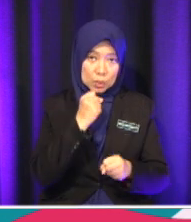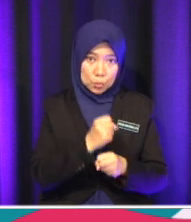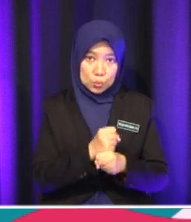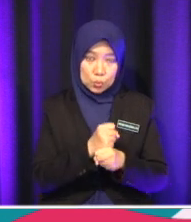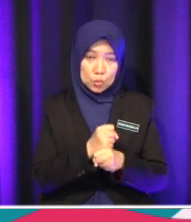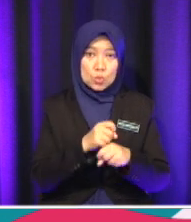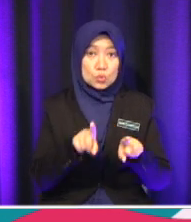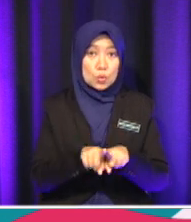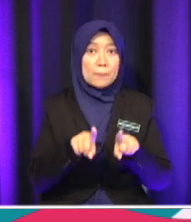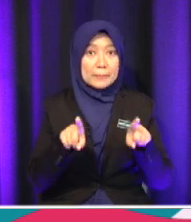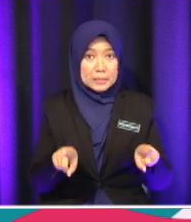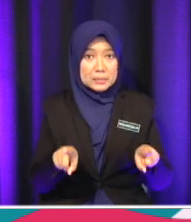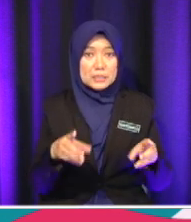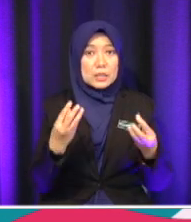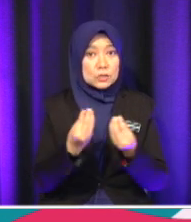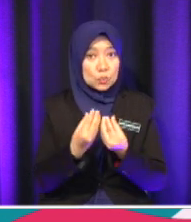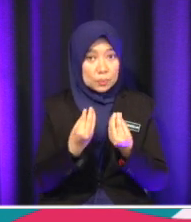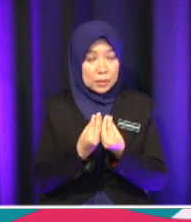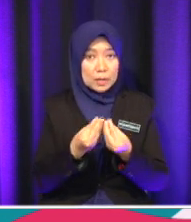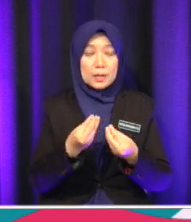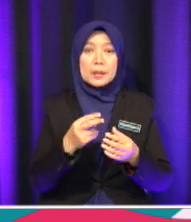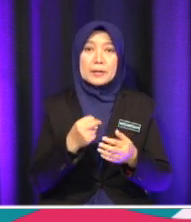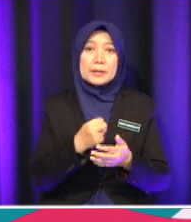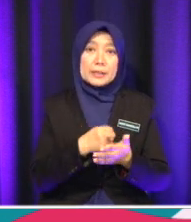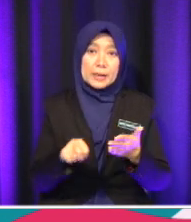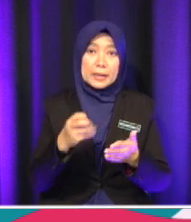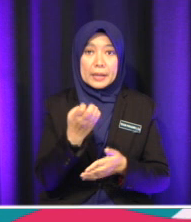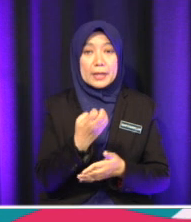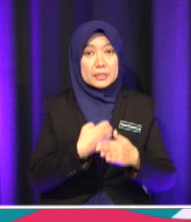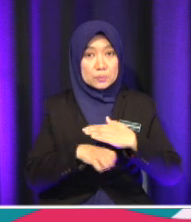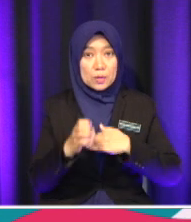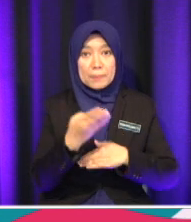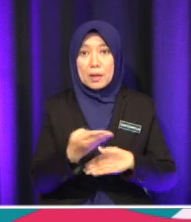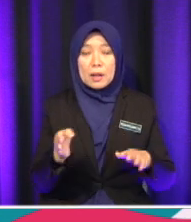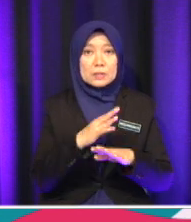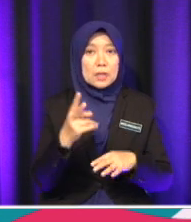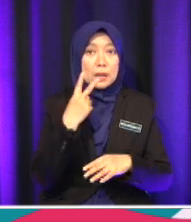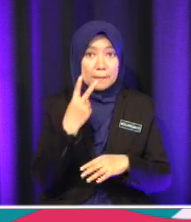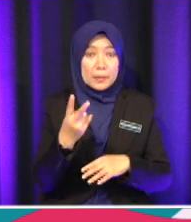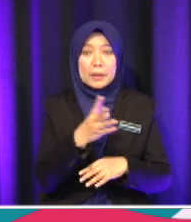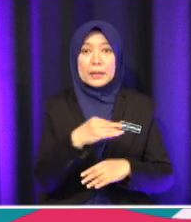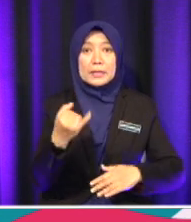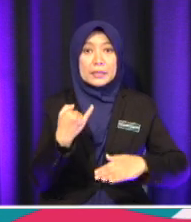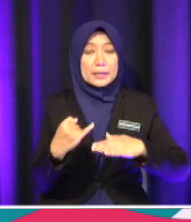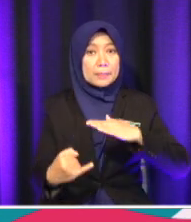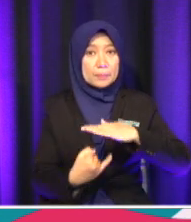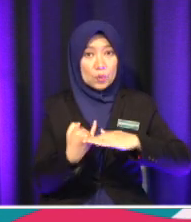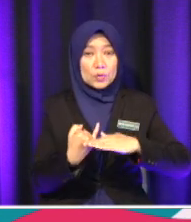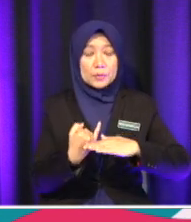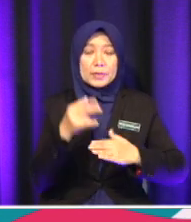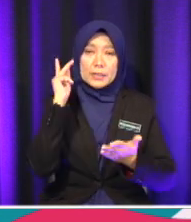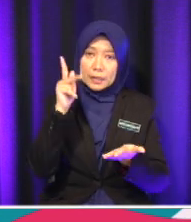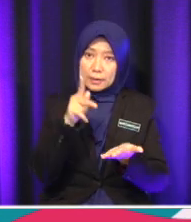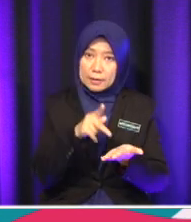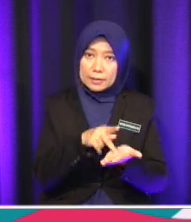perbedaan antara jumlah nilai esport barang tak nampak dengan jumlah nilai impor barang tak nampak dikenali